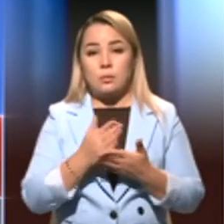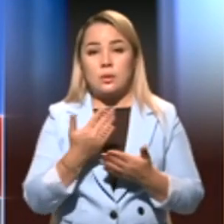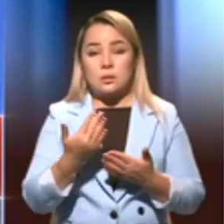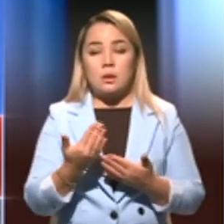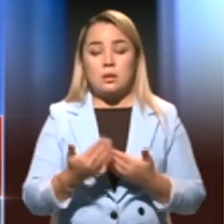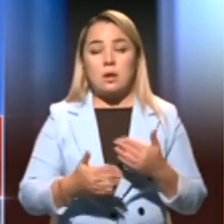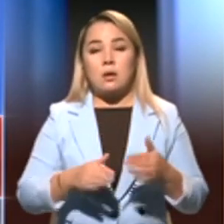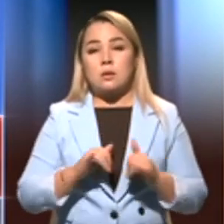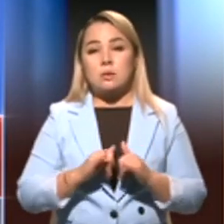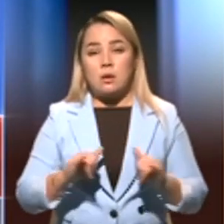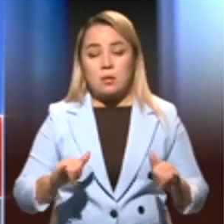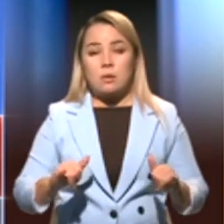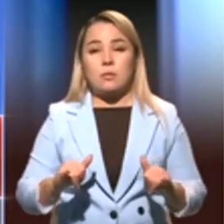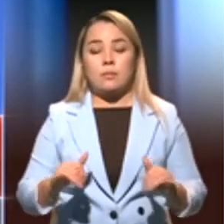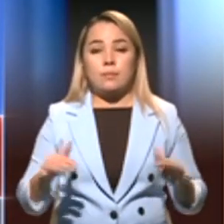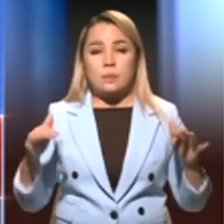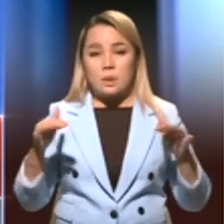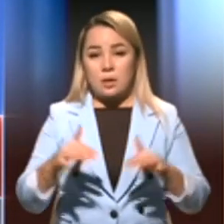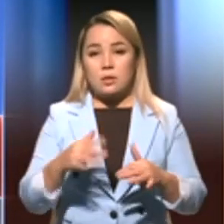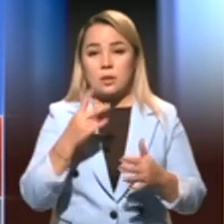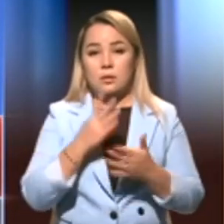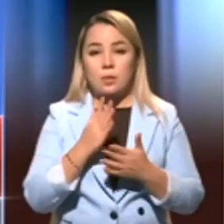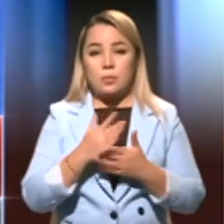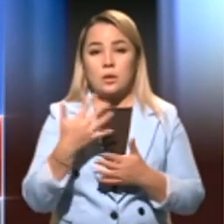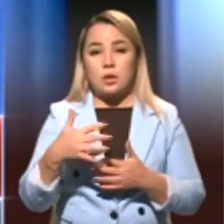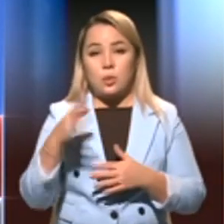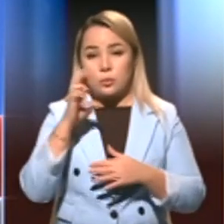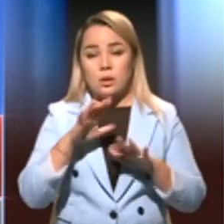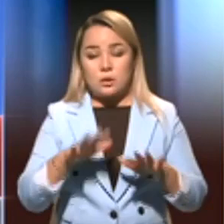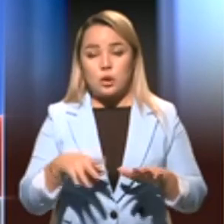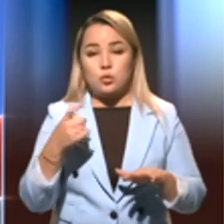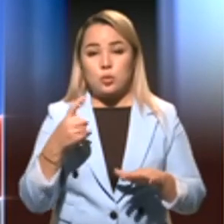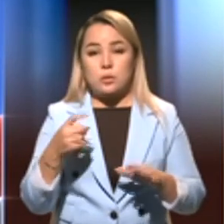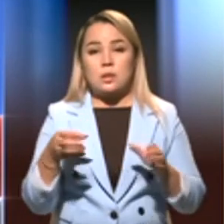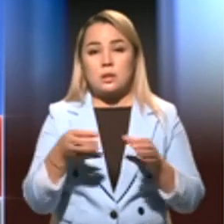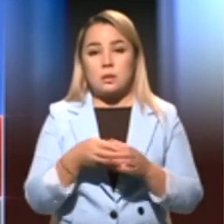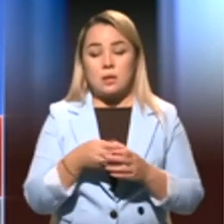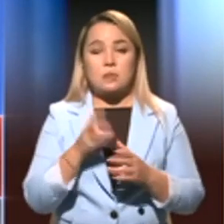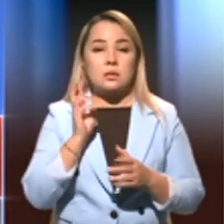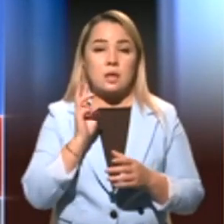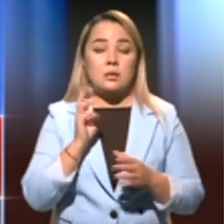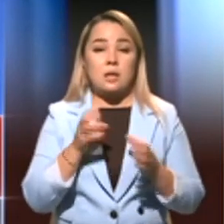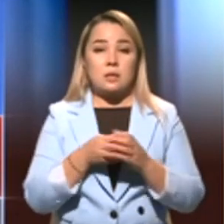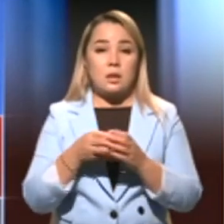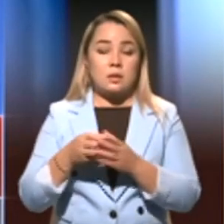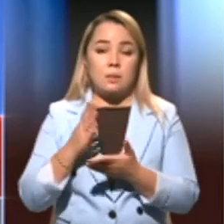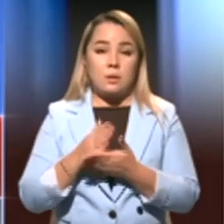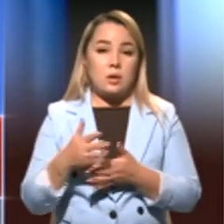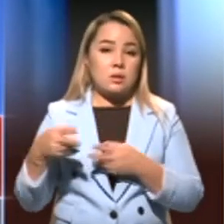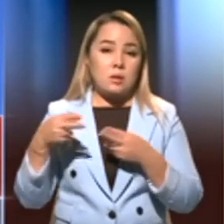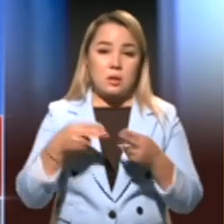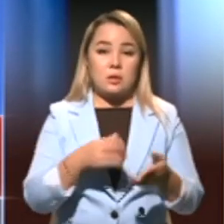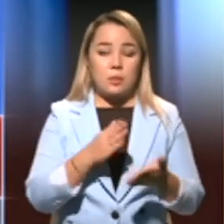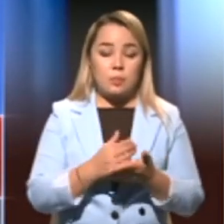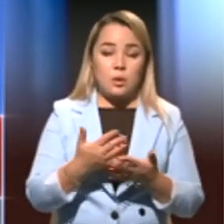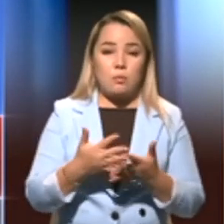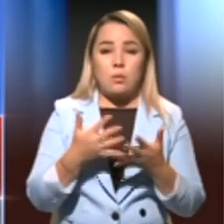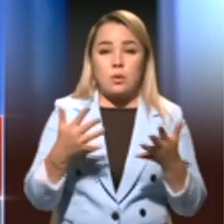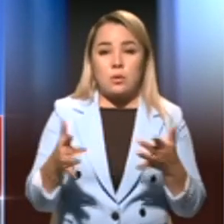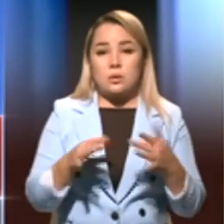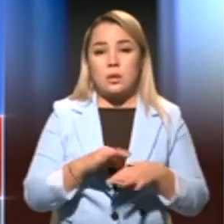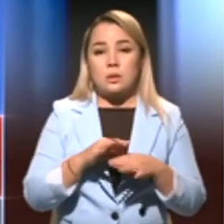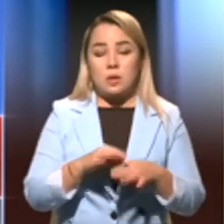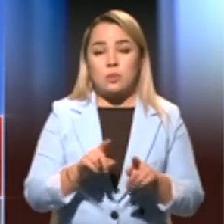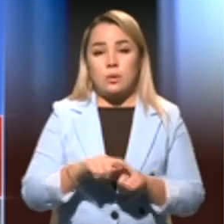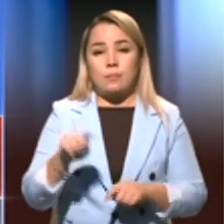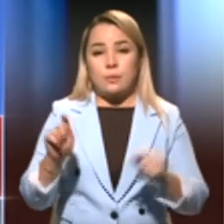съездің салмағы артып жатыр. Мысалға жаңа айтып өтті, 50 елден 100-ден астам делегация келіп жатыр. Бұл ең ауқымды іс-шара, ең көп елден келіп